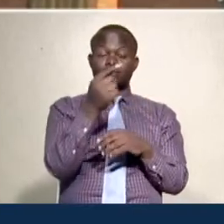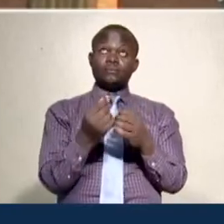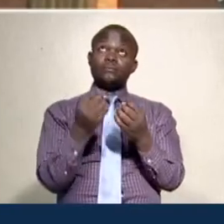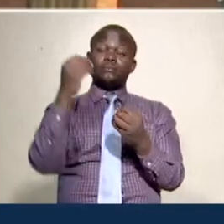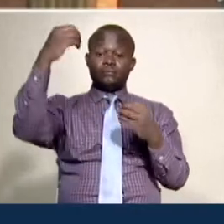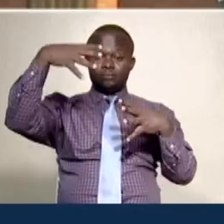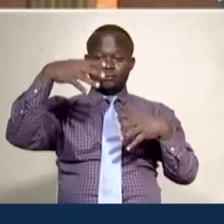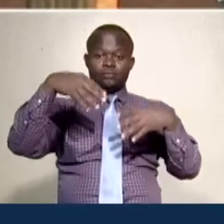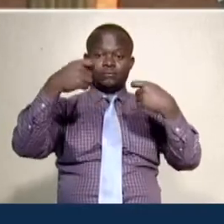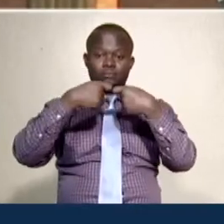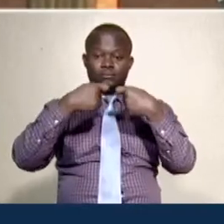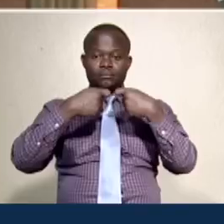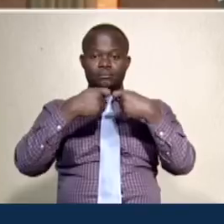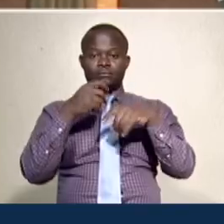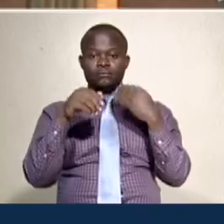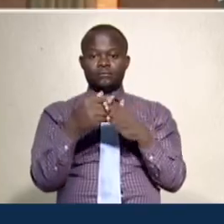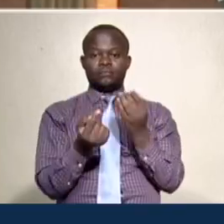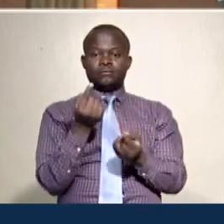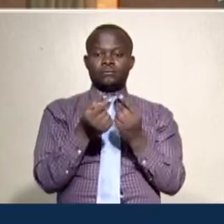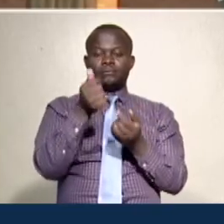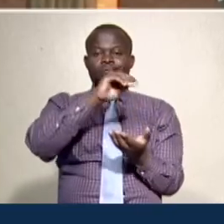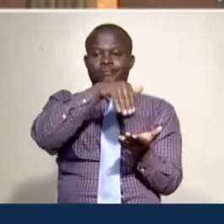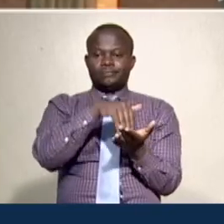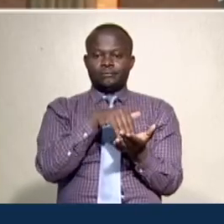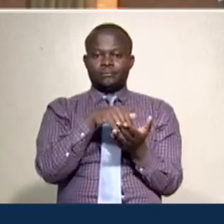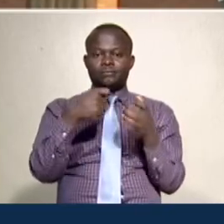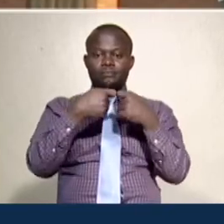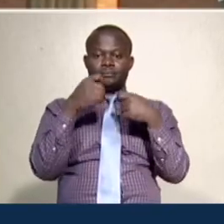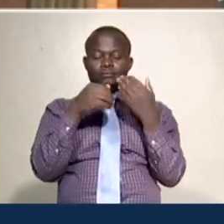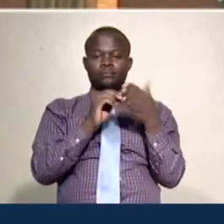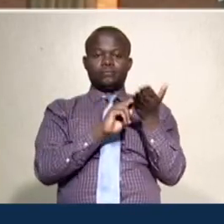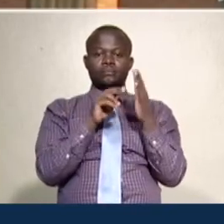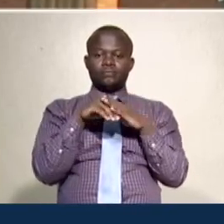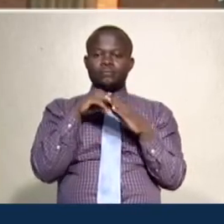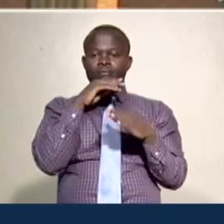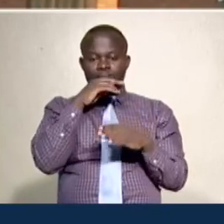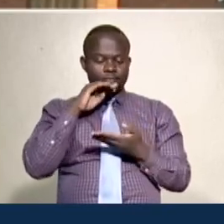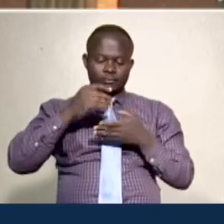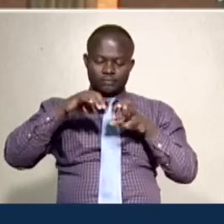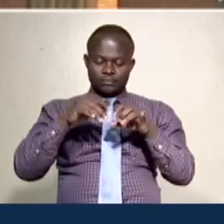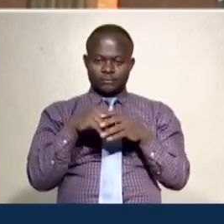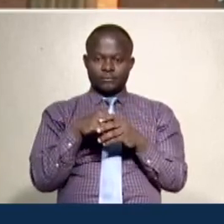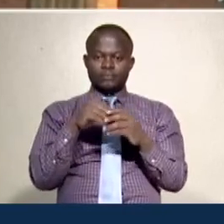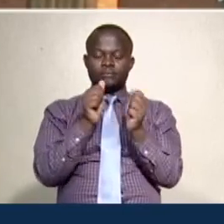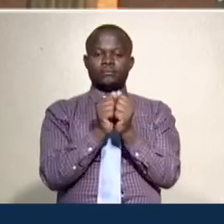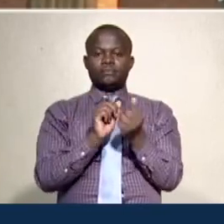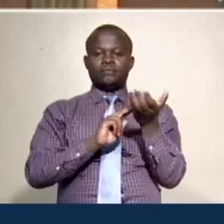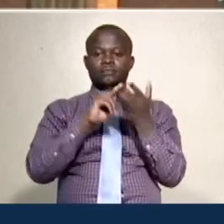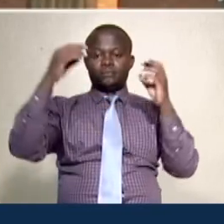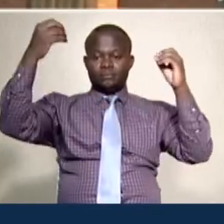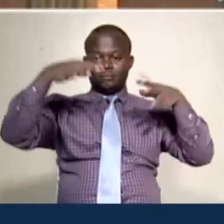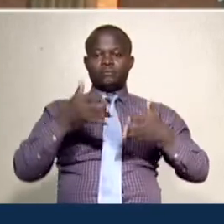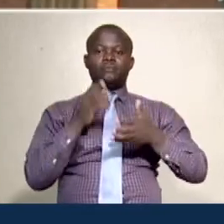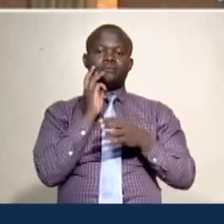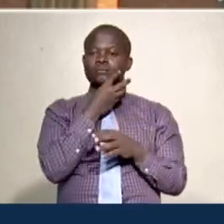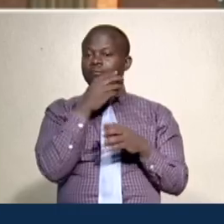y'imirasire itanga amashanyarazi yo gucanira iki kigo, umuriro wo gukoresha kuri za mudasobwa z'abakozi ndetse n'imashini zikoresha imirasire mu kuzamura